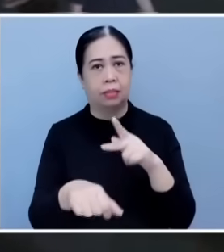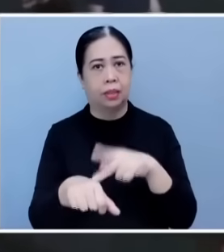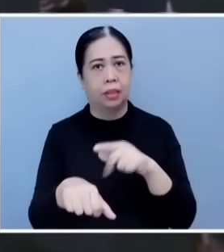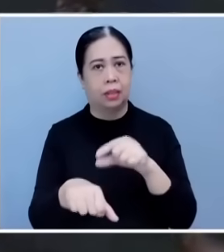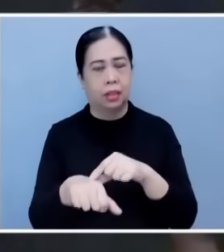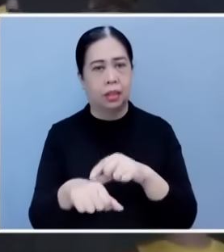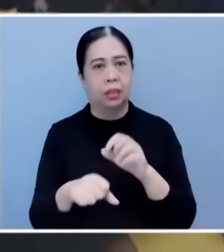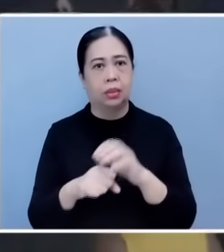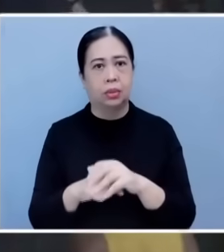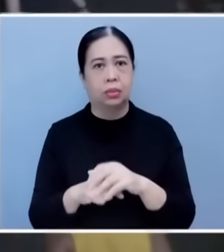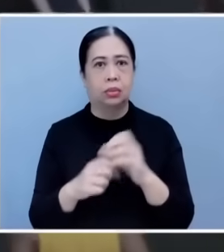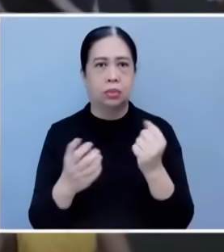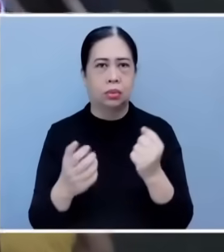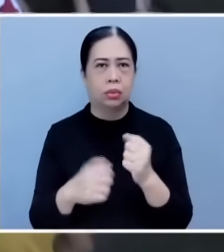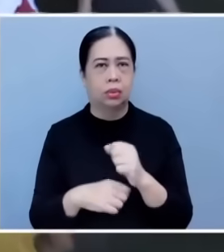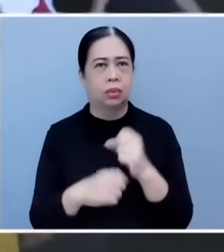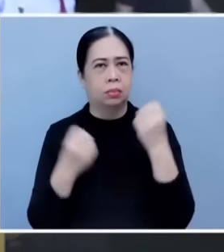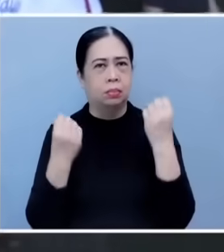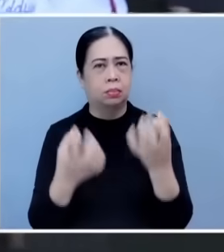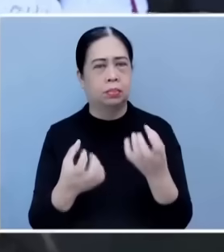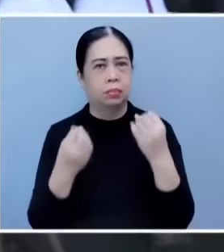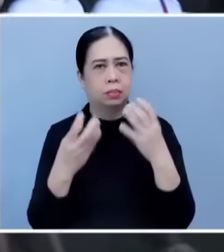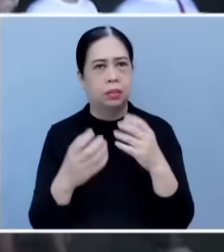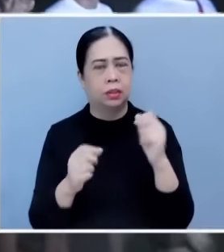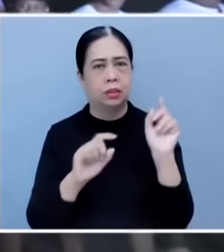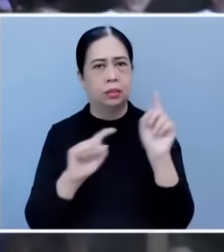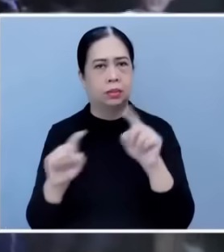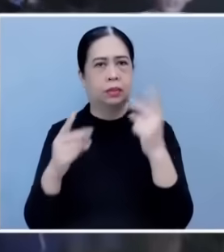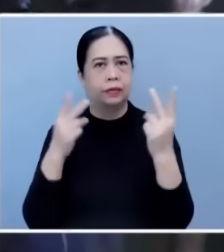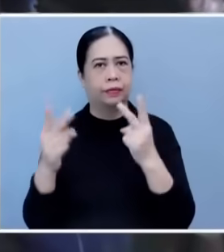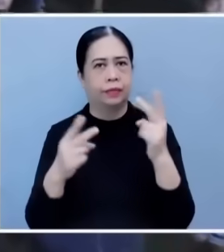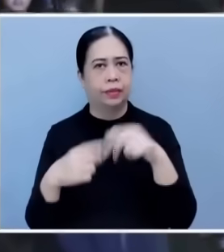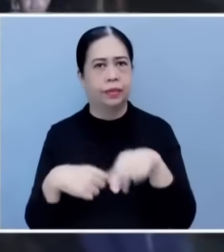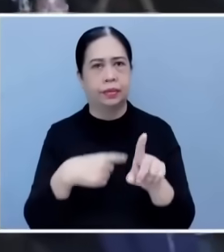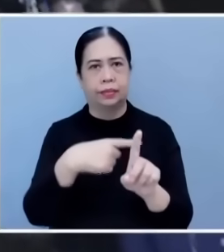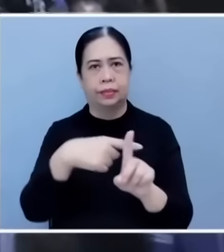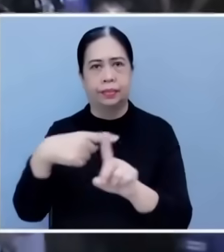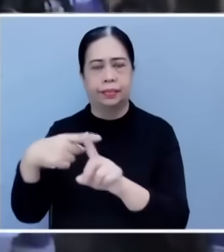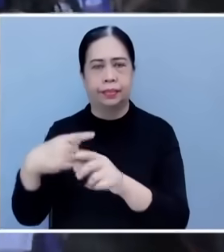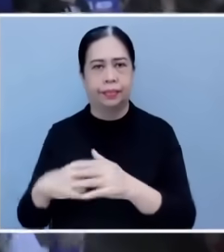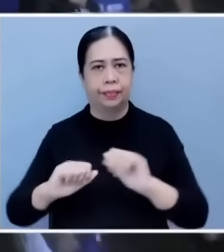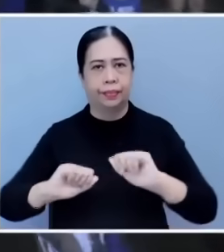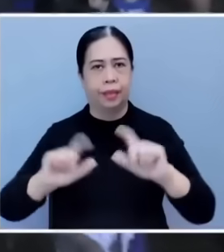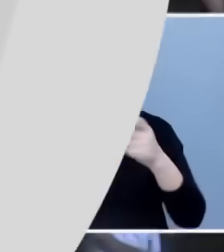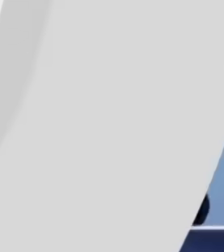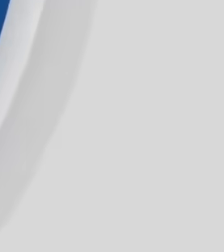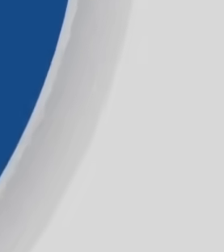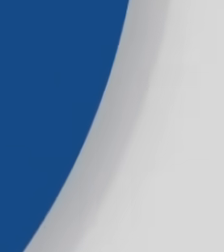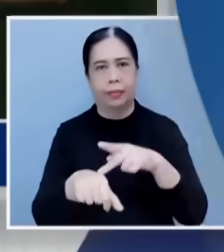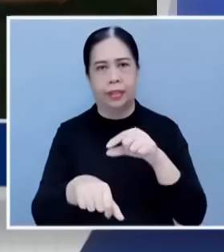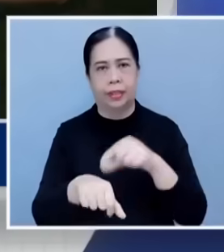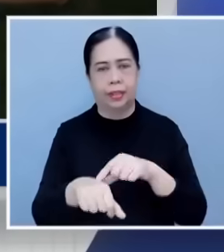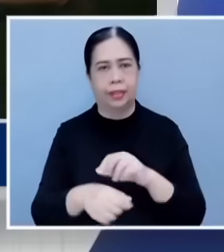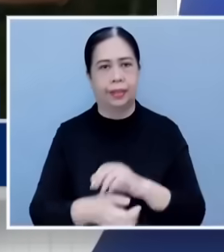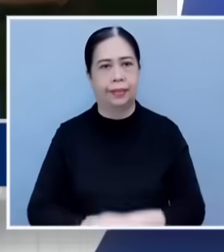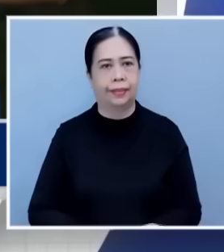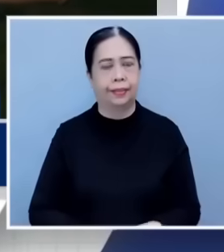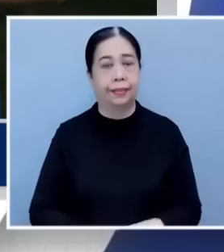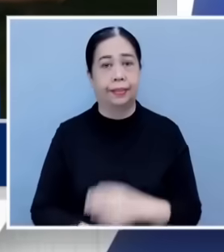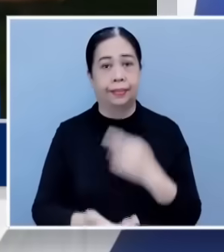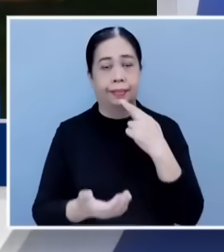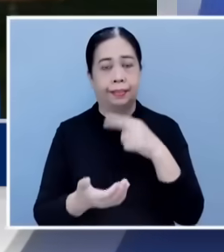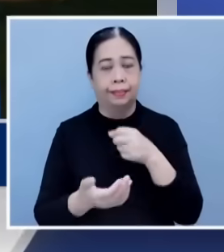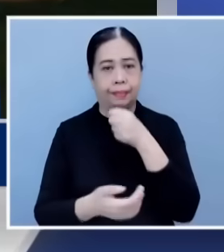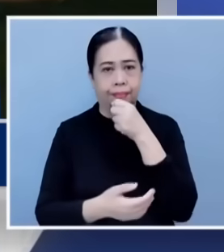aabot na rin sa libo-libo ang mga dumalaw sa naturang sementeryo. Live mula sa Parañaque City, nagpapatrol